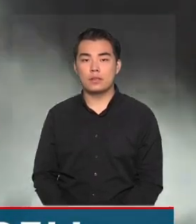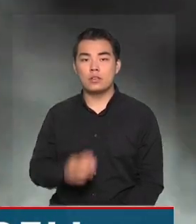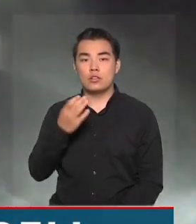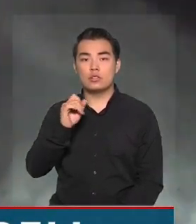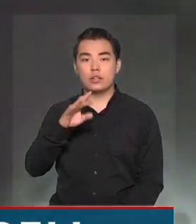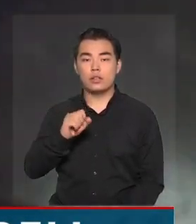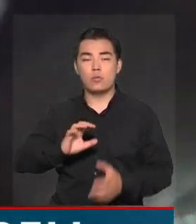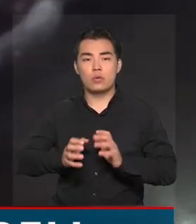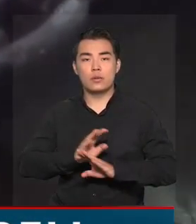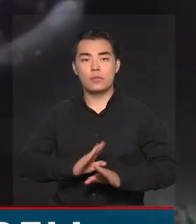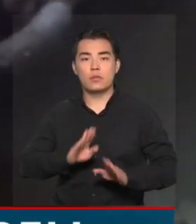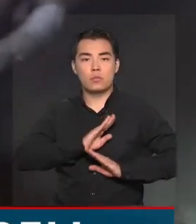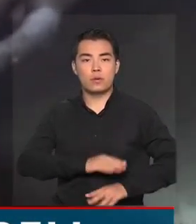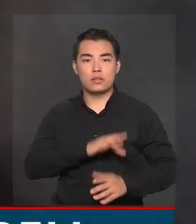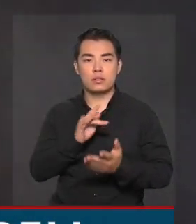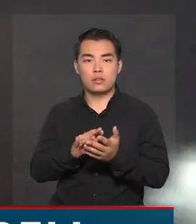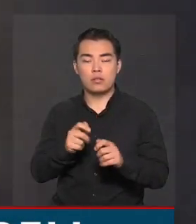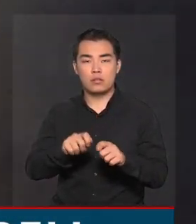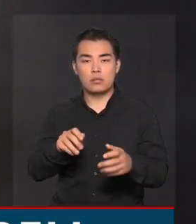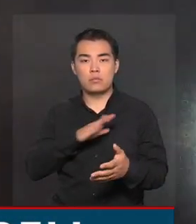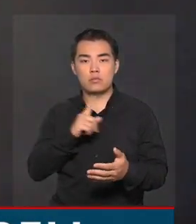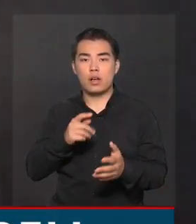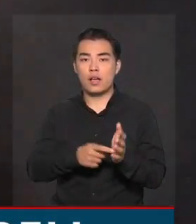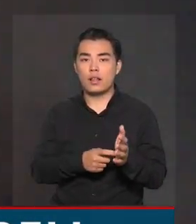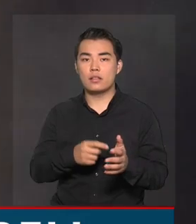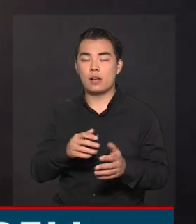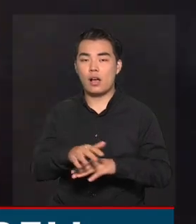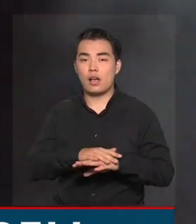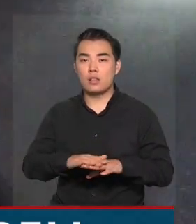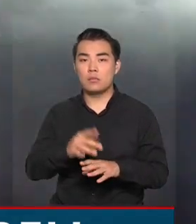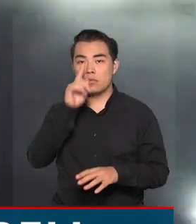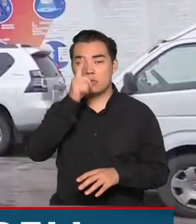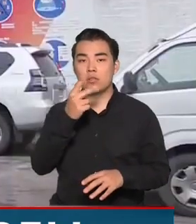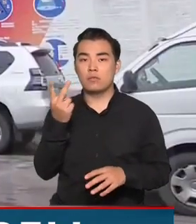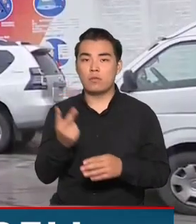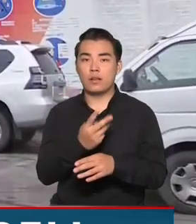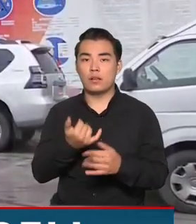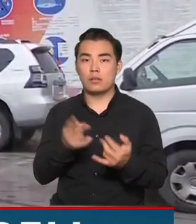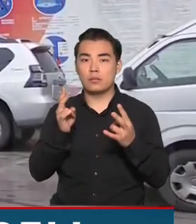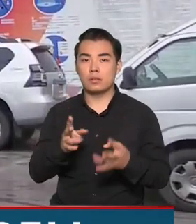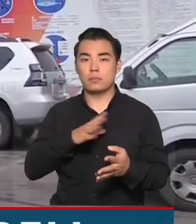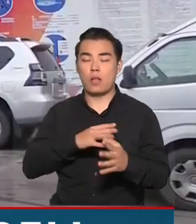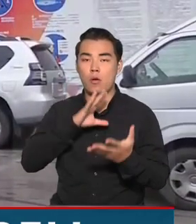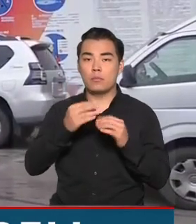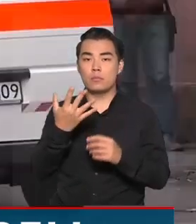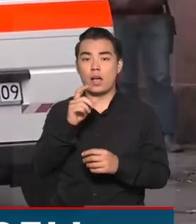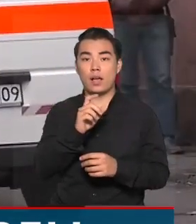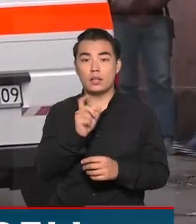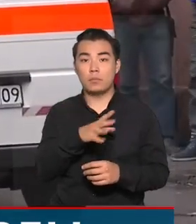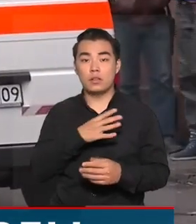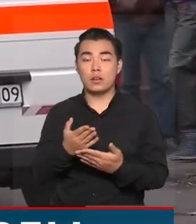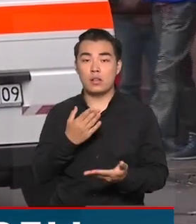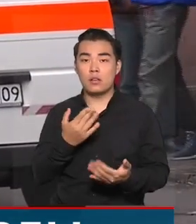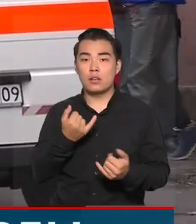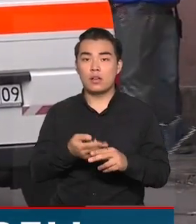Шахталар көмірдің емес өлімнің ордасына айналғандай. Қарағанды халқы бір жылда екінші рет қара жамылды. Тамызда ажал апанына 5 адам түссе, қазір ел